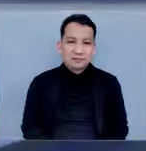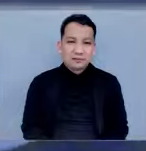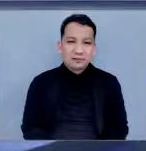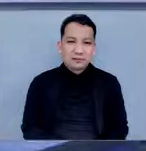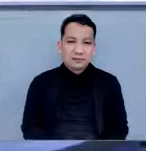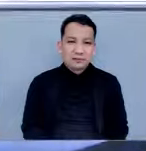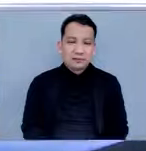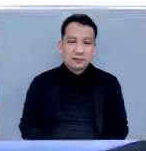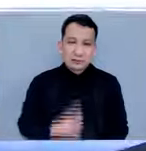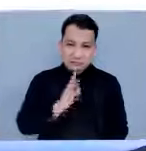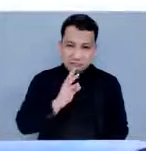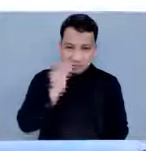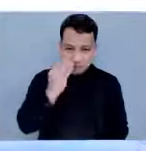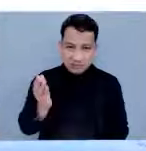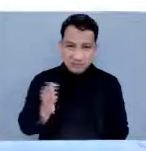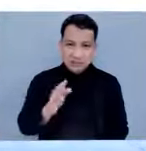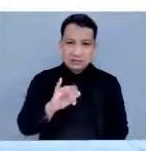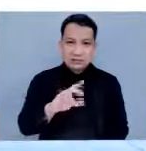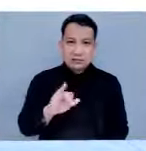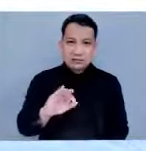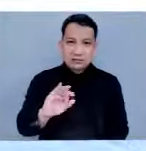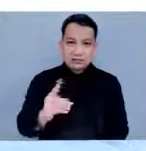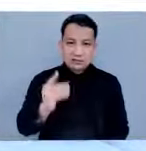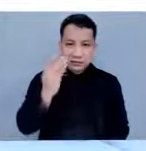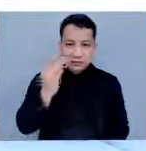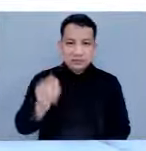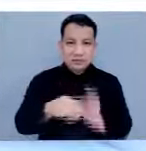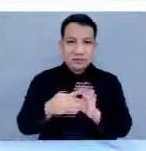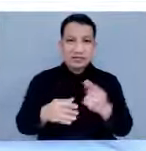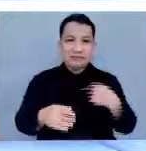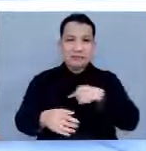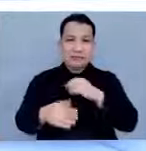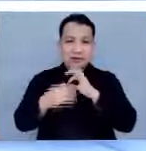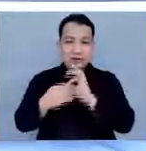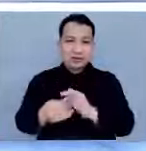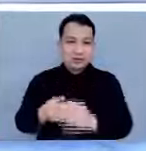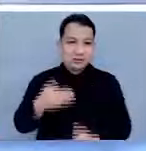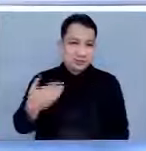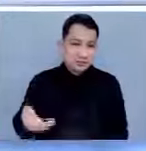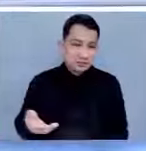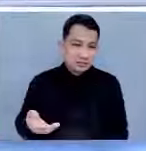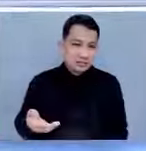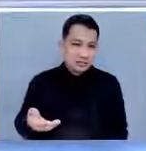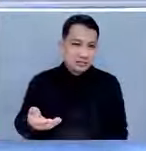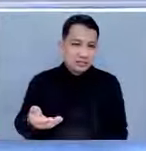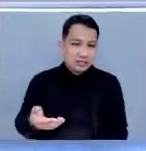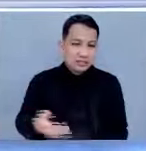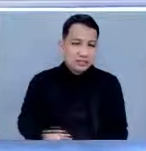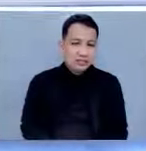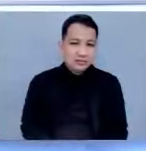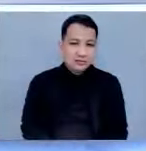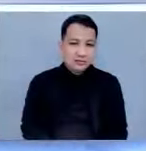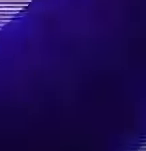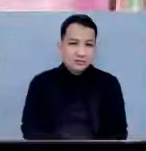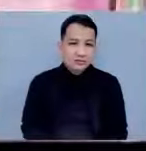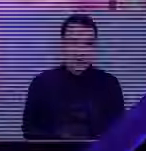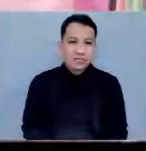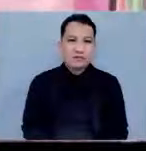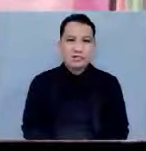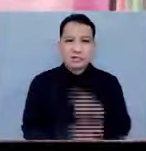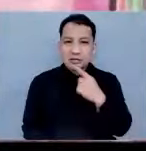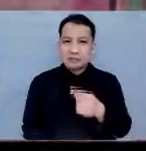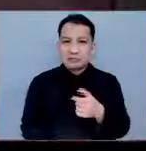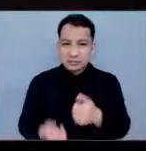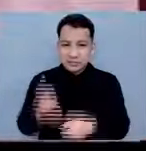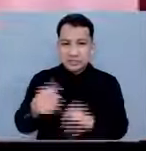nagsalita na ang Barbie film lead actress na si Margot Robbie sa hindi niya pagkaka-nominate sa Oscars. No